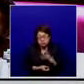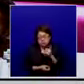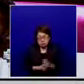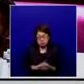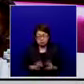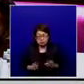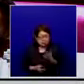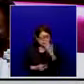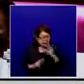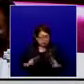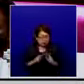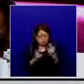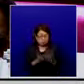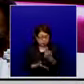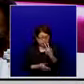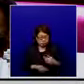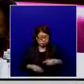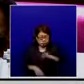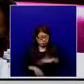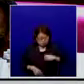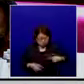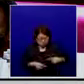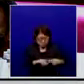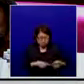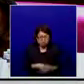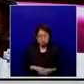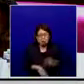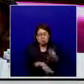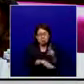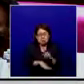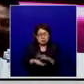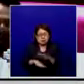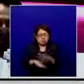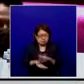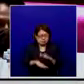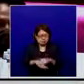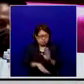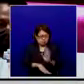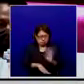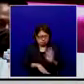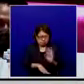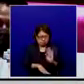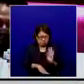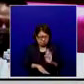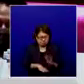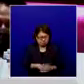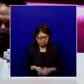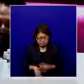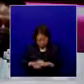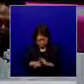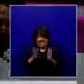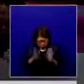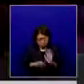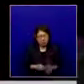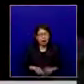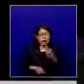ดไหมอ่ะ นี่ นิยามคำว่า สรันครับ คนไม่มีจะกิน ไม่ตักทวงให้เสียสมาธิแต่ว่าถ้อยคำ